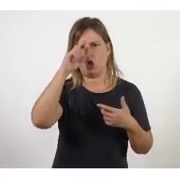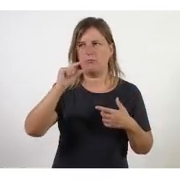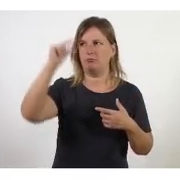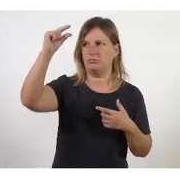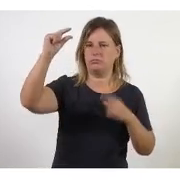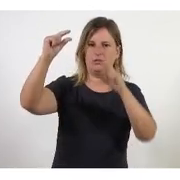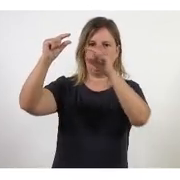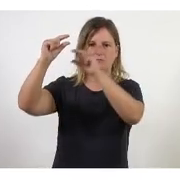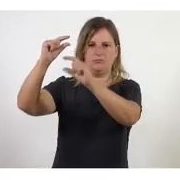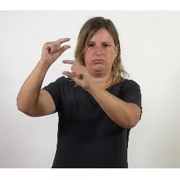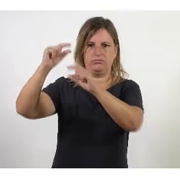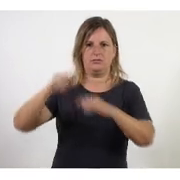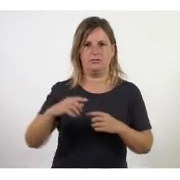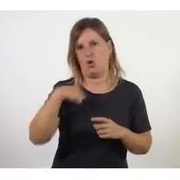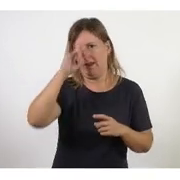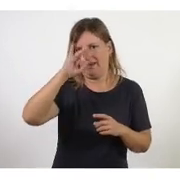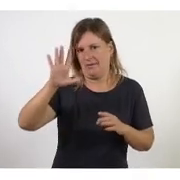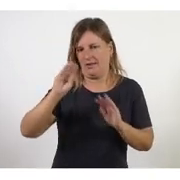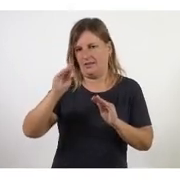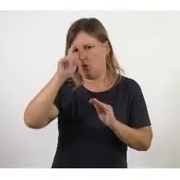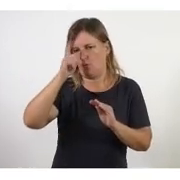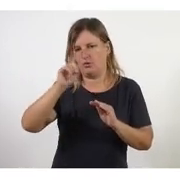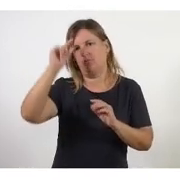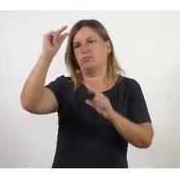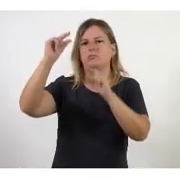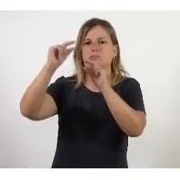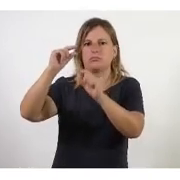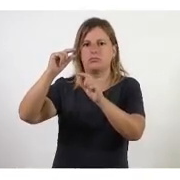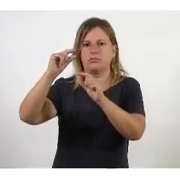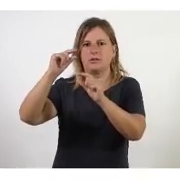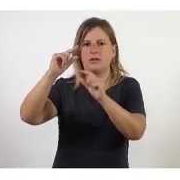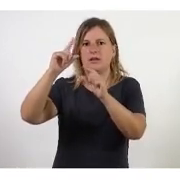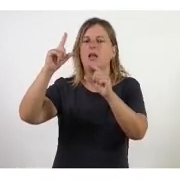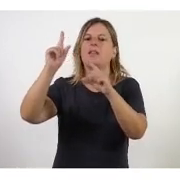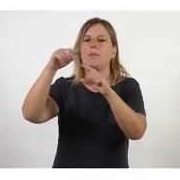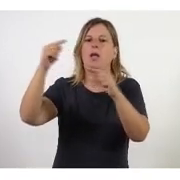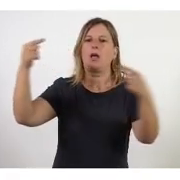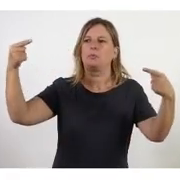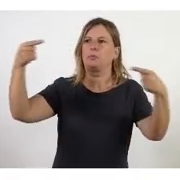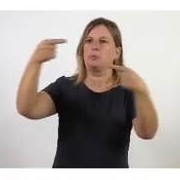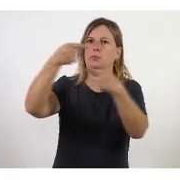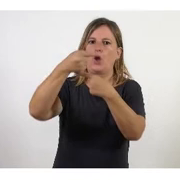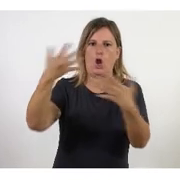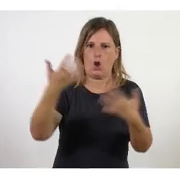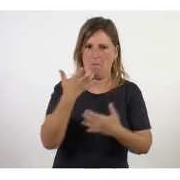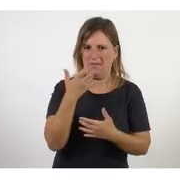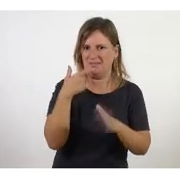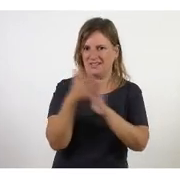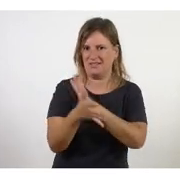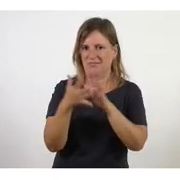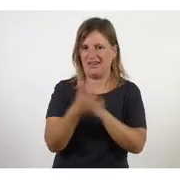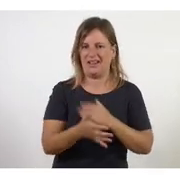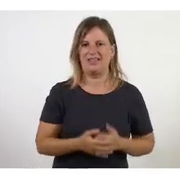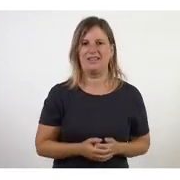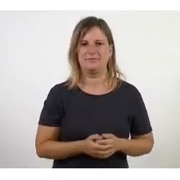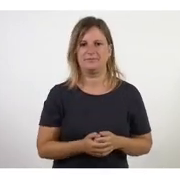inventat, no és el seu nom real, doncs, amb el nom d'aquesta noia, i animar-los. Això amb altres tipus de peces de vídeo, com les que